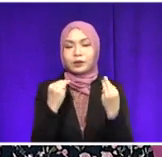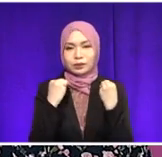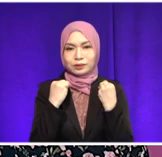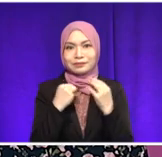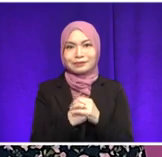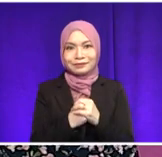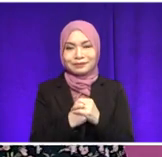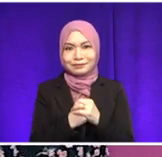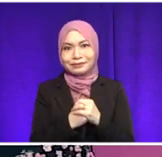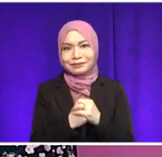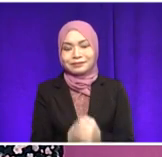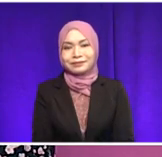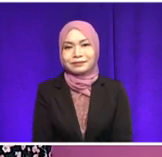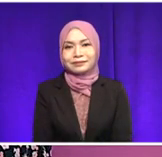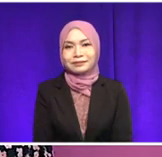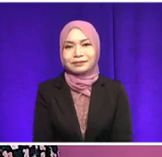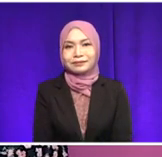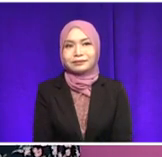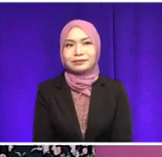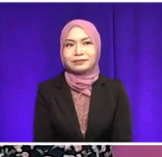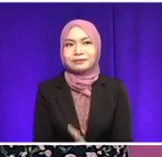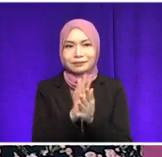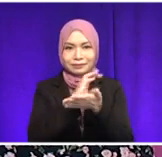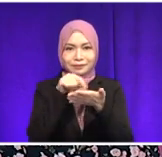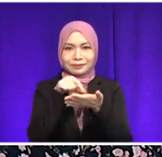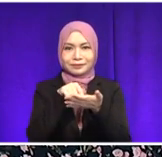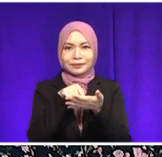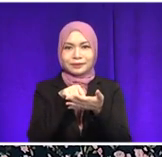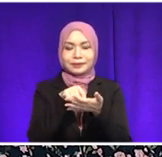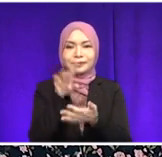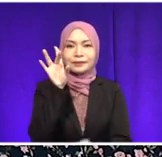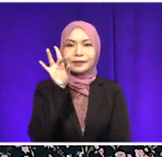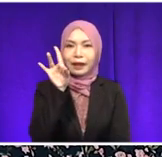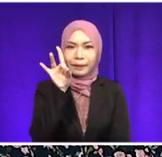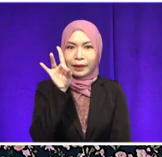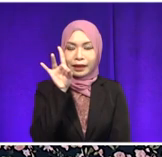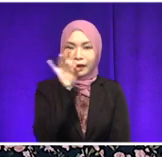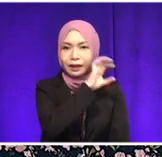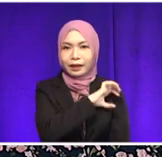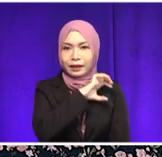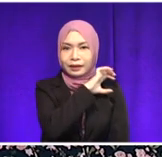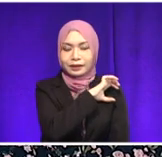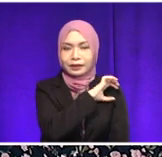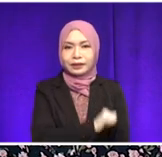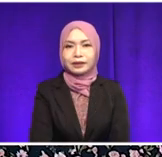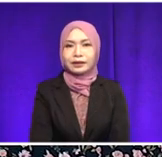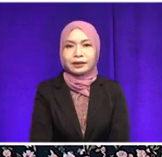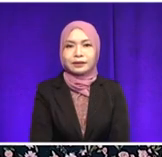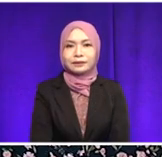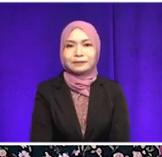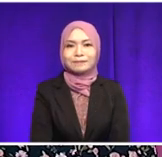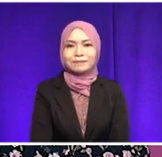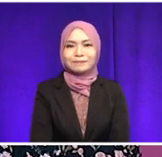jadi jadi ini adalah 8 kriteria pertimbangan utama jadi